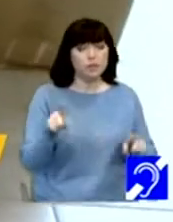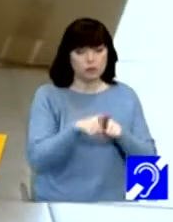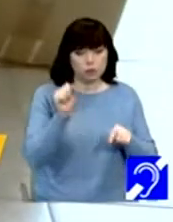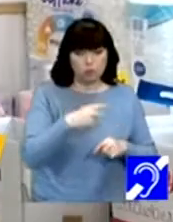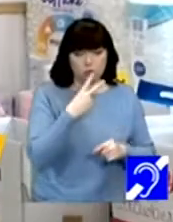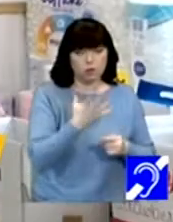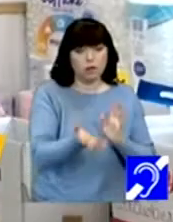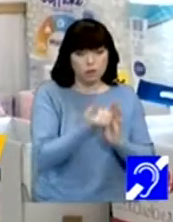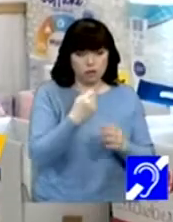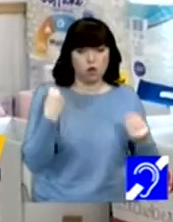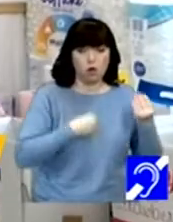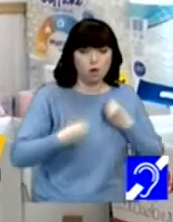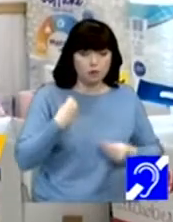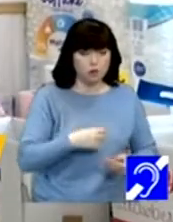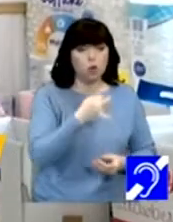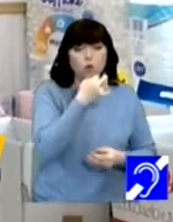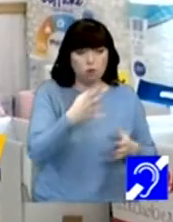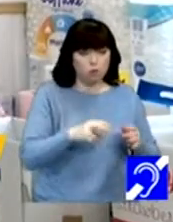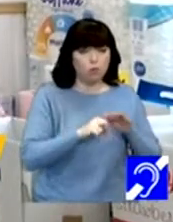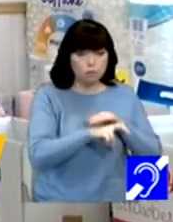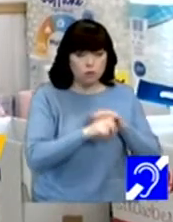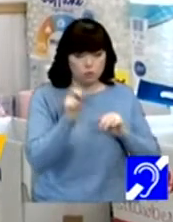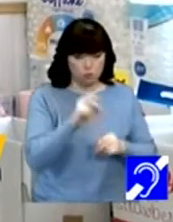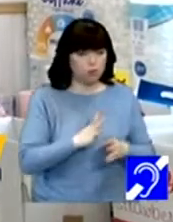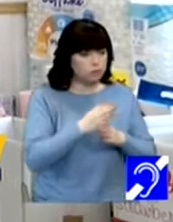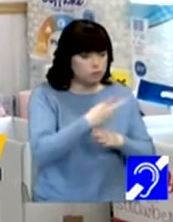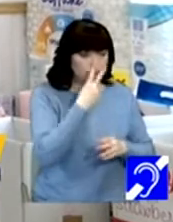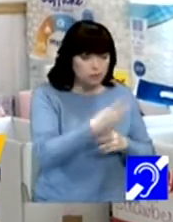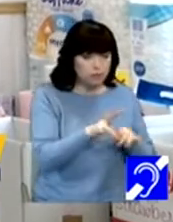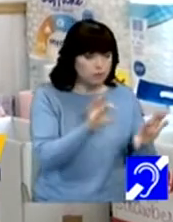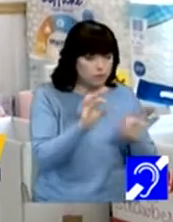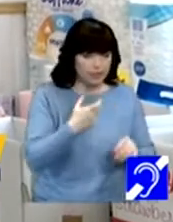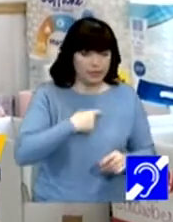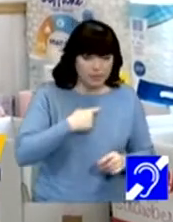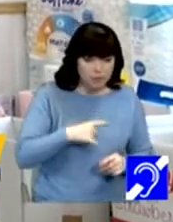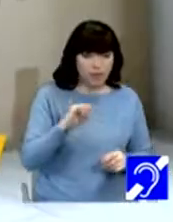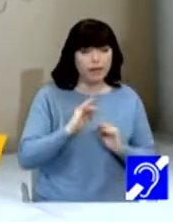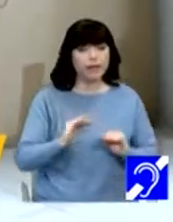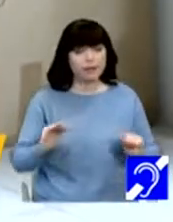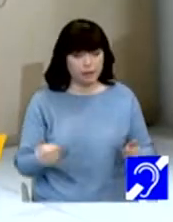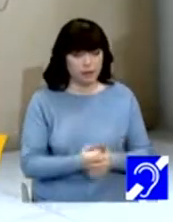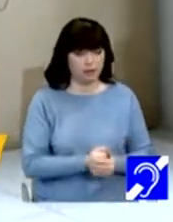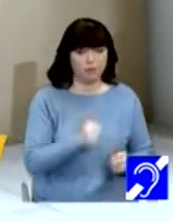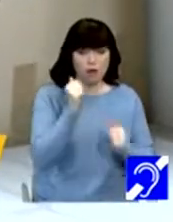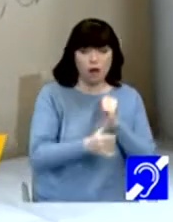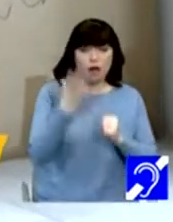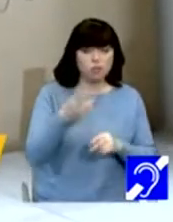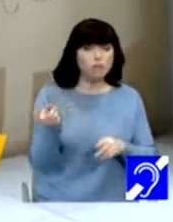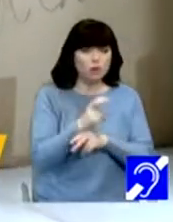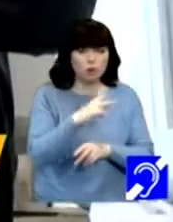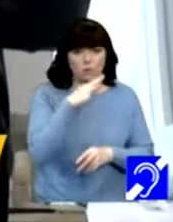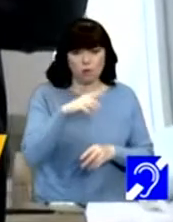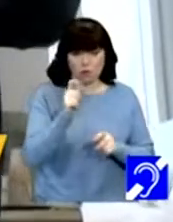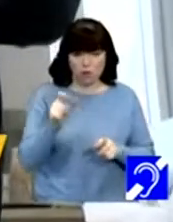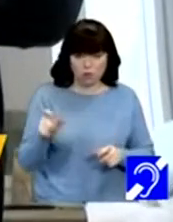găsi haine, orice persoană refugiată poate merge acolo să-și aleagă hăinuțe pentru dânsii sau pentru copiii dânșilor. Zilnic vin 10 de oameni